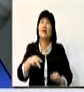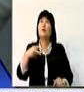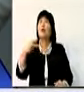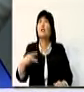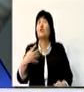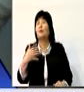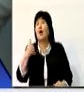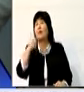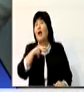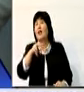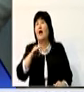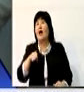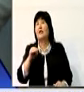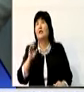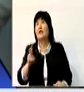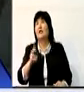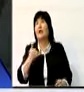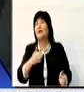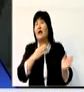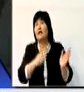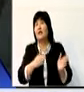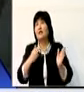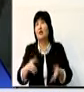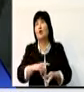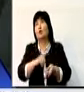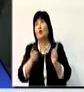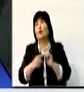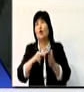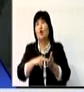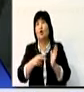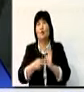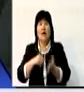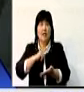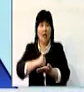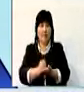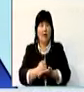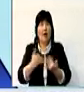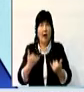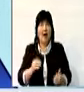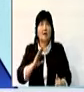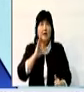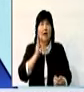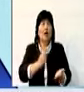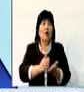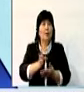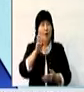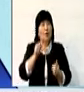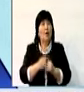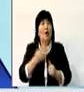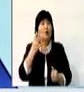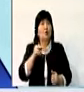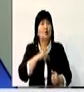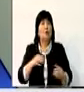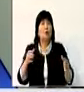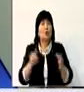2018-2025 жылдарға дейін латын әліпбиіне кезең-кезеңмен көшудің жоспары бекітілді. Қазіргі таңда бұл бағытта үкімет жанынан 4 жұмыс